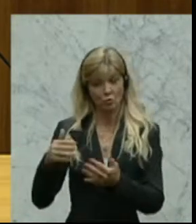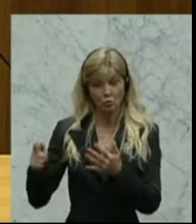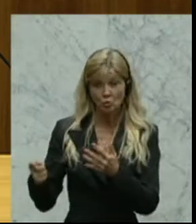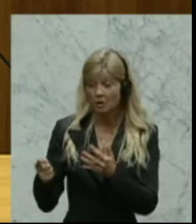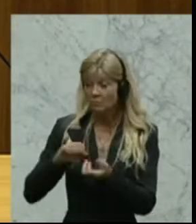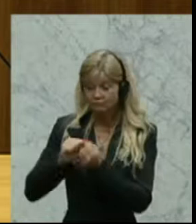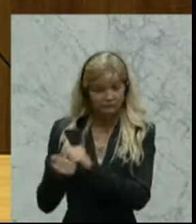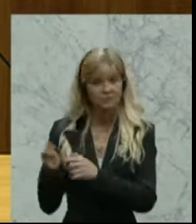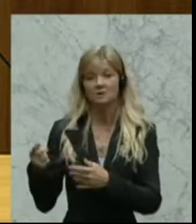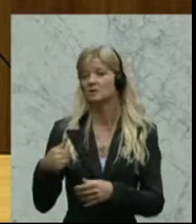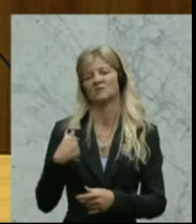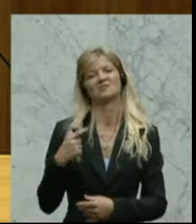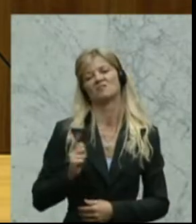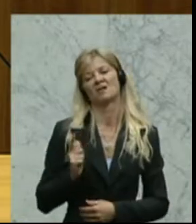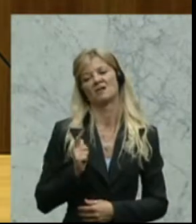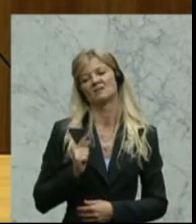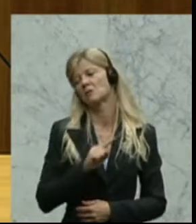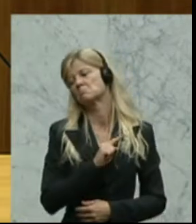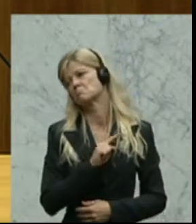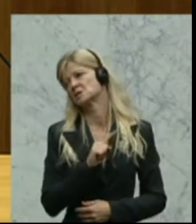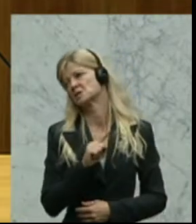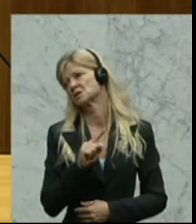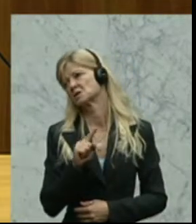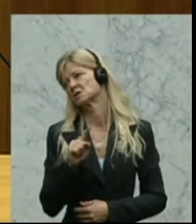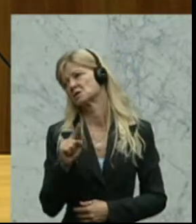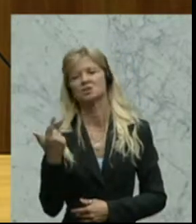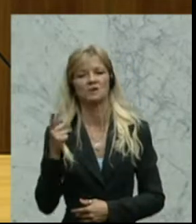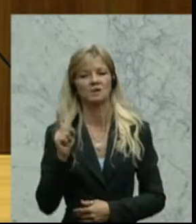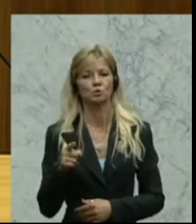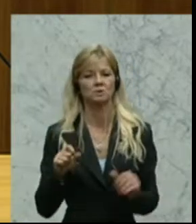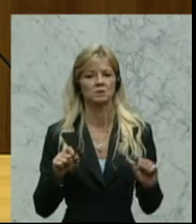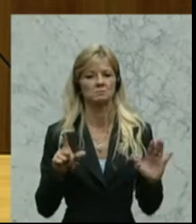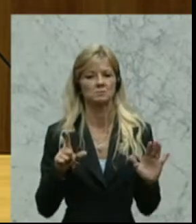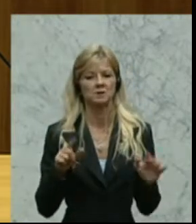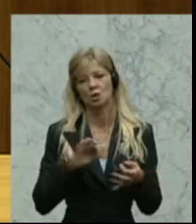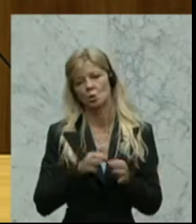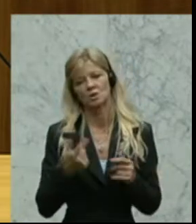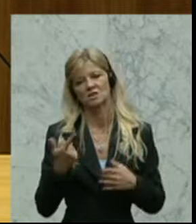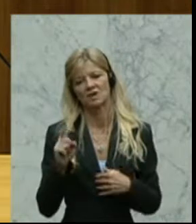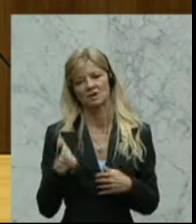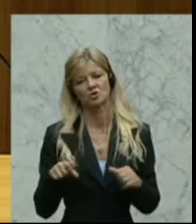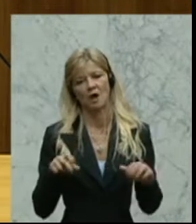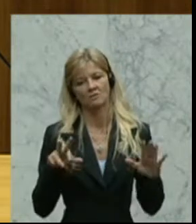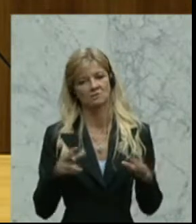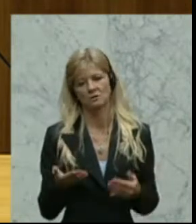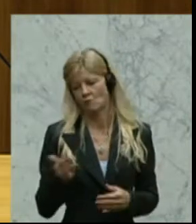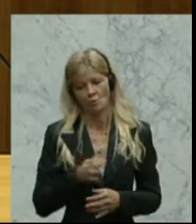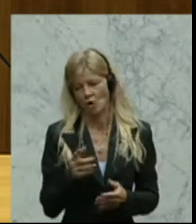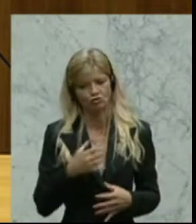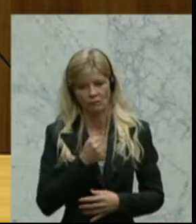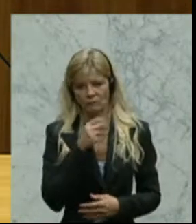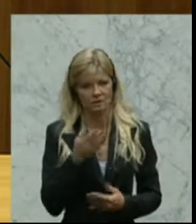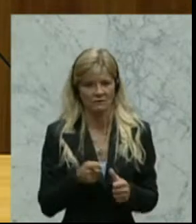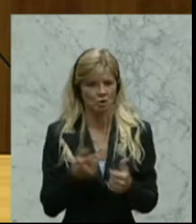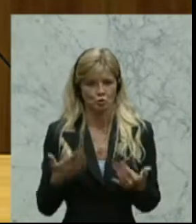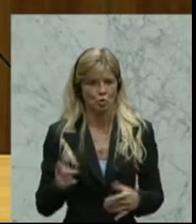noch ins Jahr hinein bis 2017, möglicherweise sogar 2018. Und wenn der Herr Finanzminister gestern in der